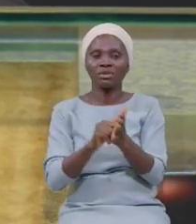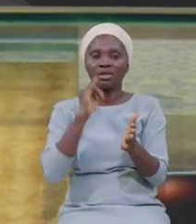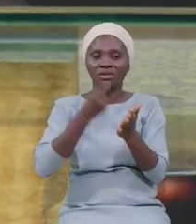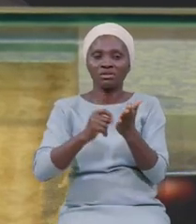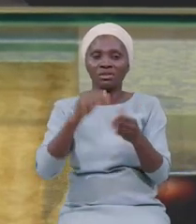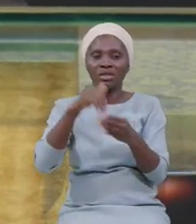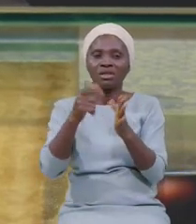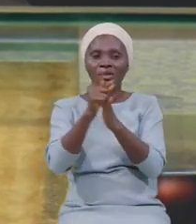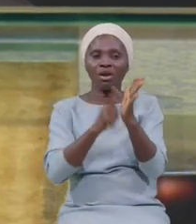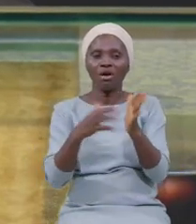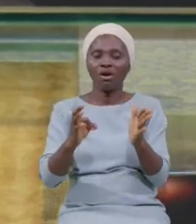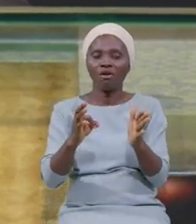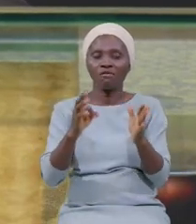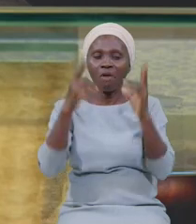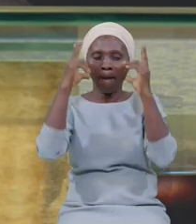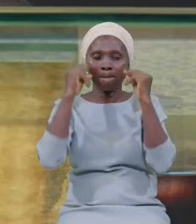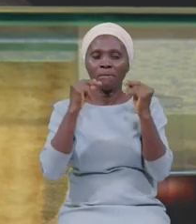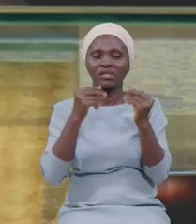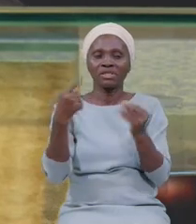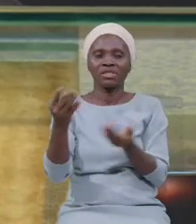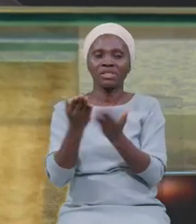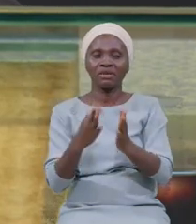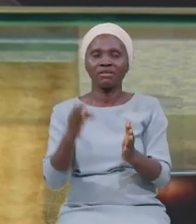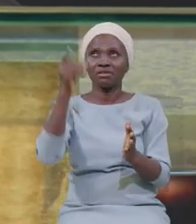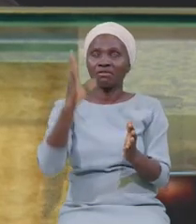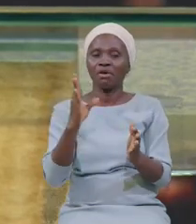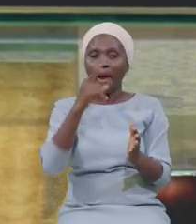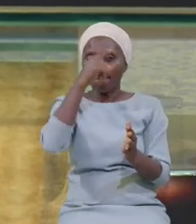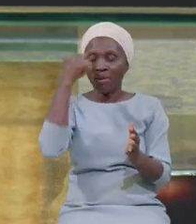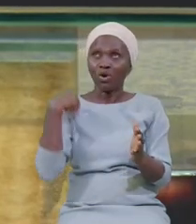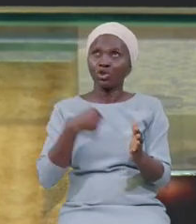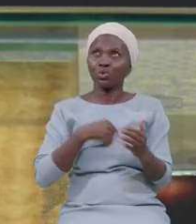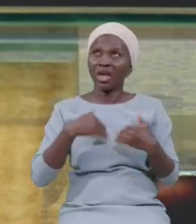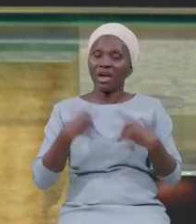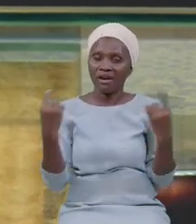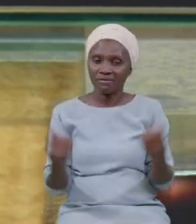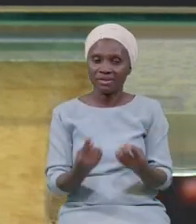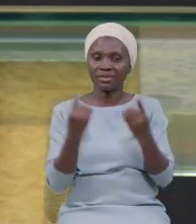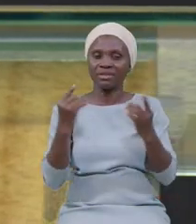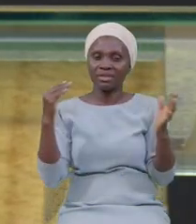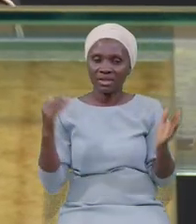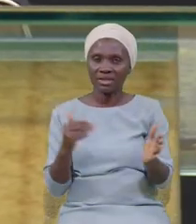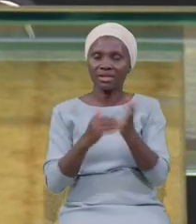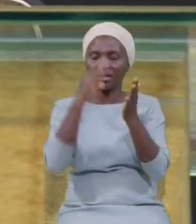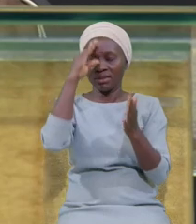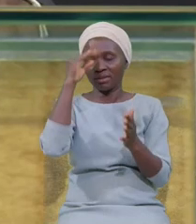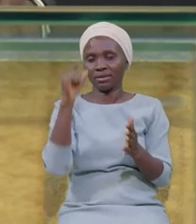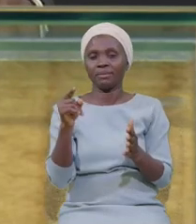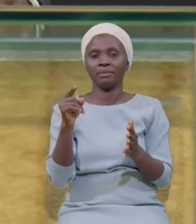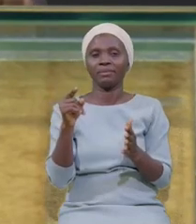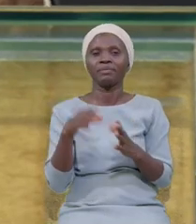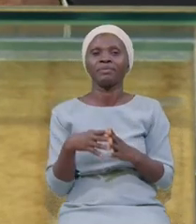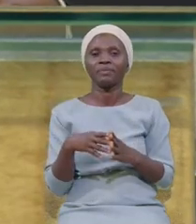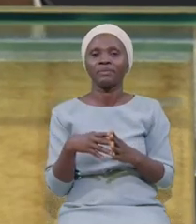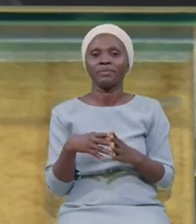de Dieu, parce que nous avons péché contre Dieu. C'est la repentance du prophète. C'est